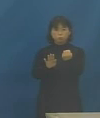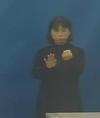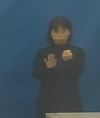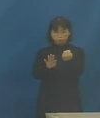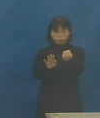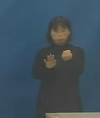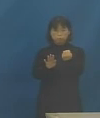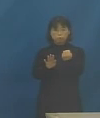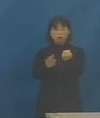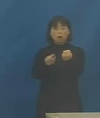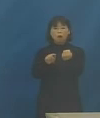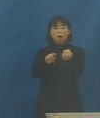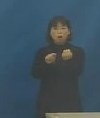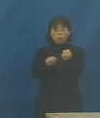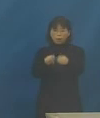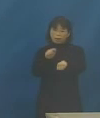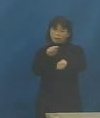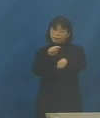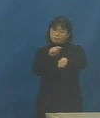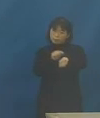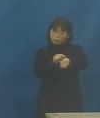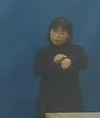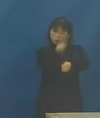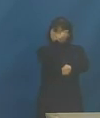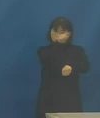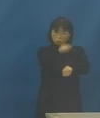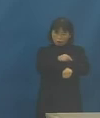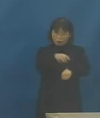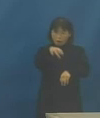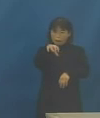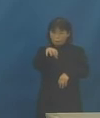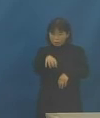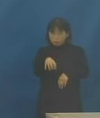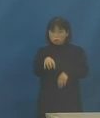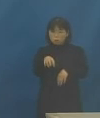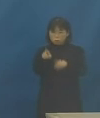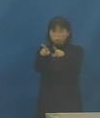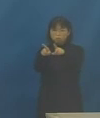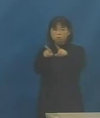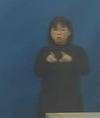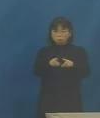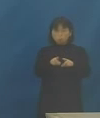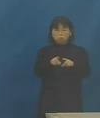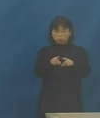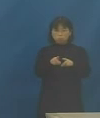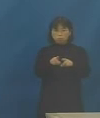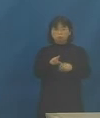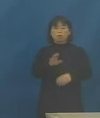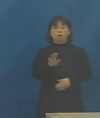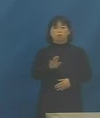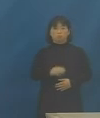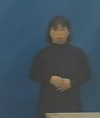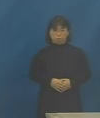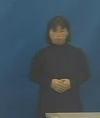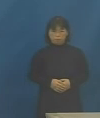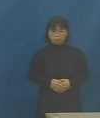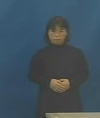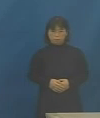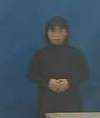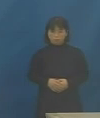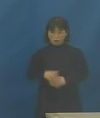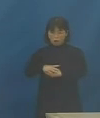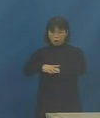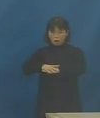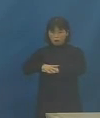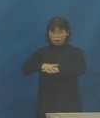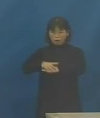じっ時間軸だとか場所とかこういうものが影響しているんだと思いますであの参照